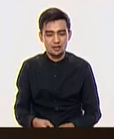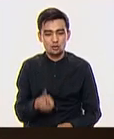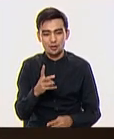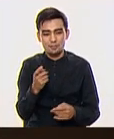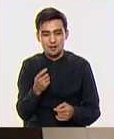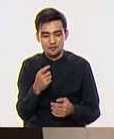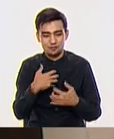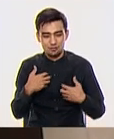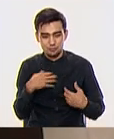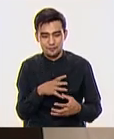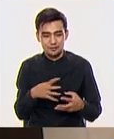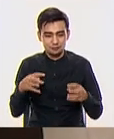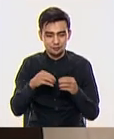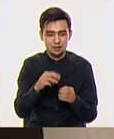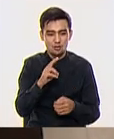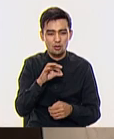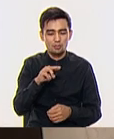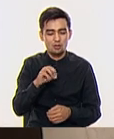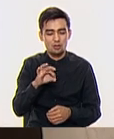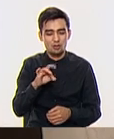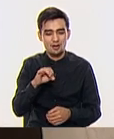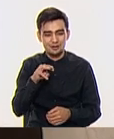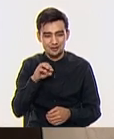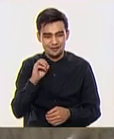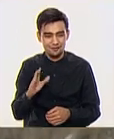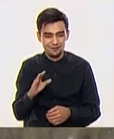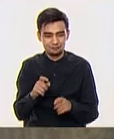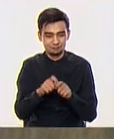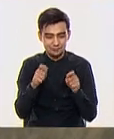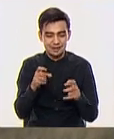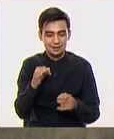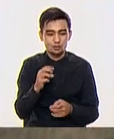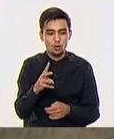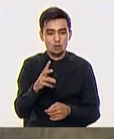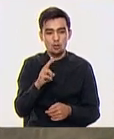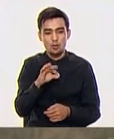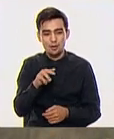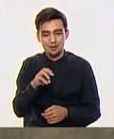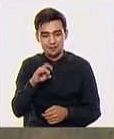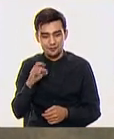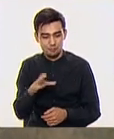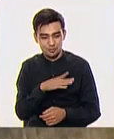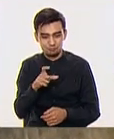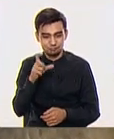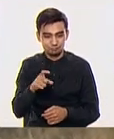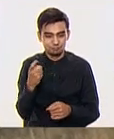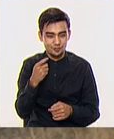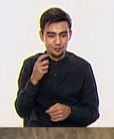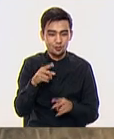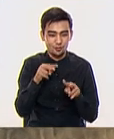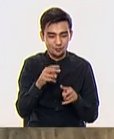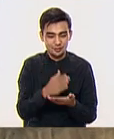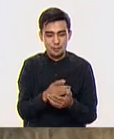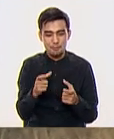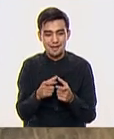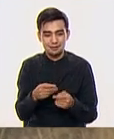барлар бірігіп кооператив құру керек деп отыр. Кейін дәл осы кооперативке мүше болғандарға билет беріліп, олар еш уайымсыз малын өріске